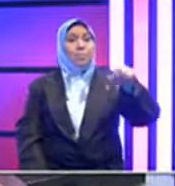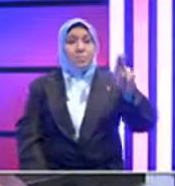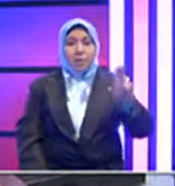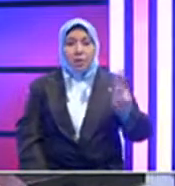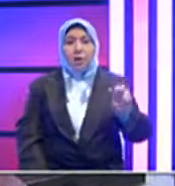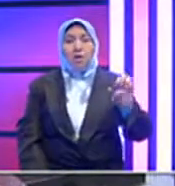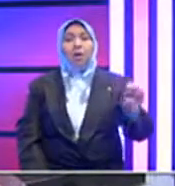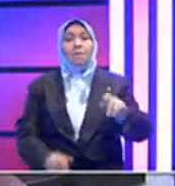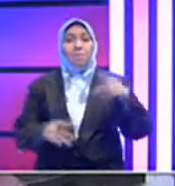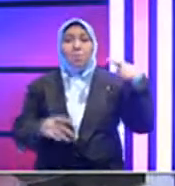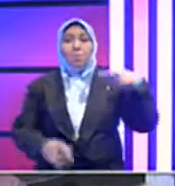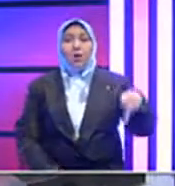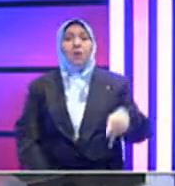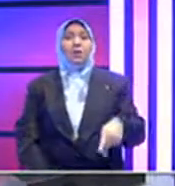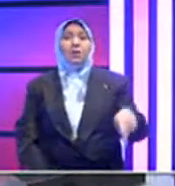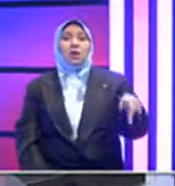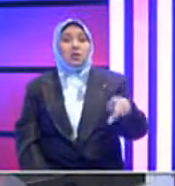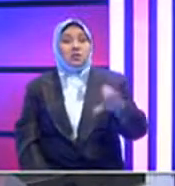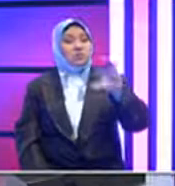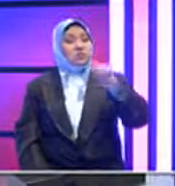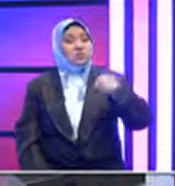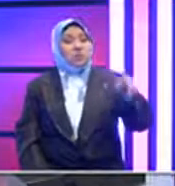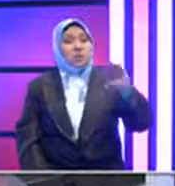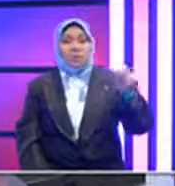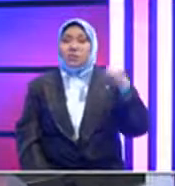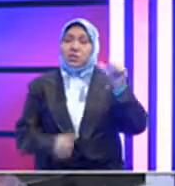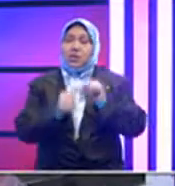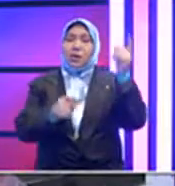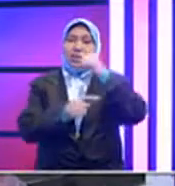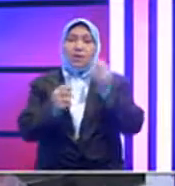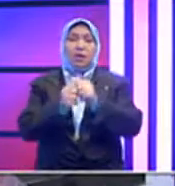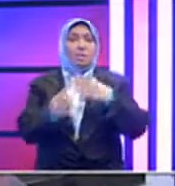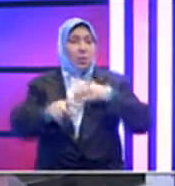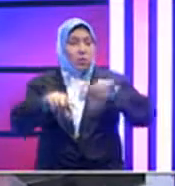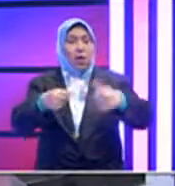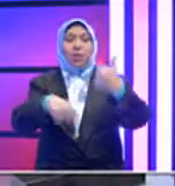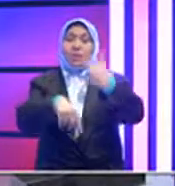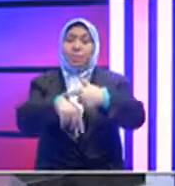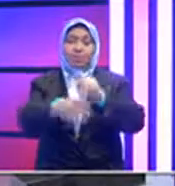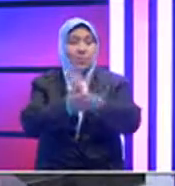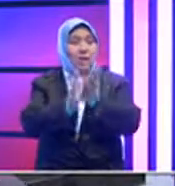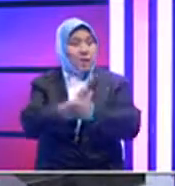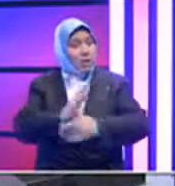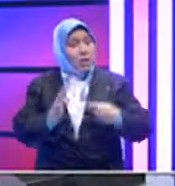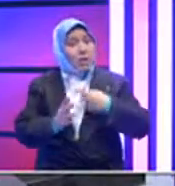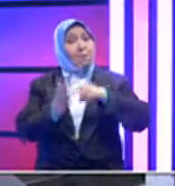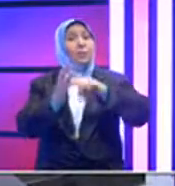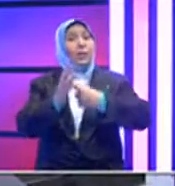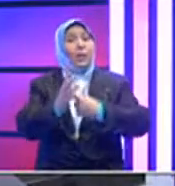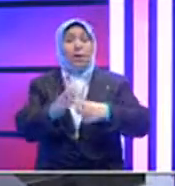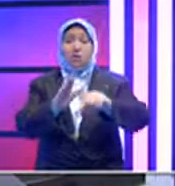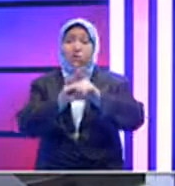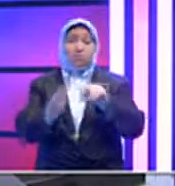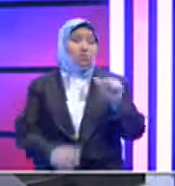Masya Allah ponadi Nagita dicek Republik senantiasa saban hari bersama dengan microtime baik jadi kita mulkhan Wah surah